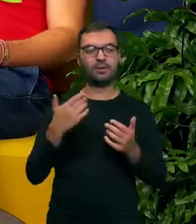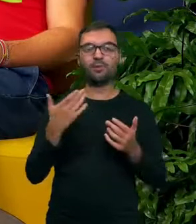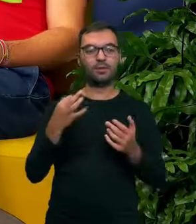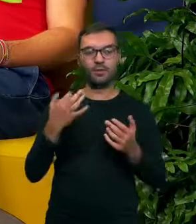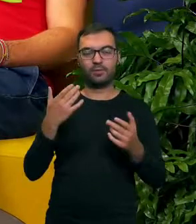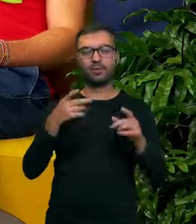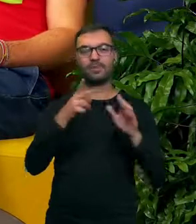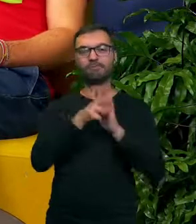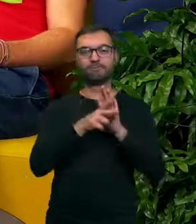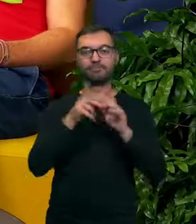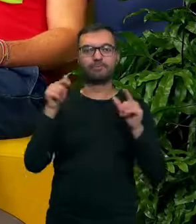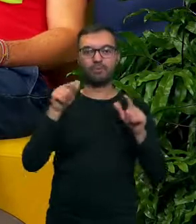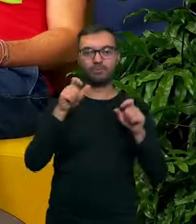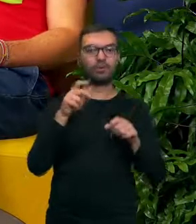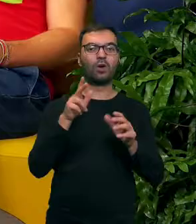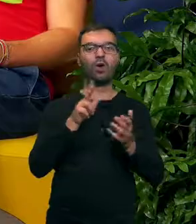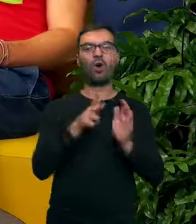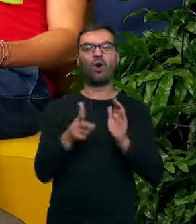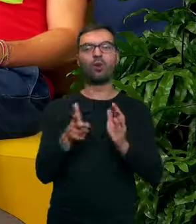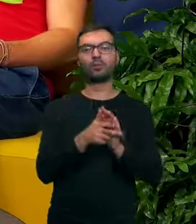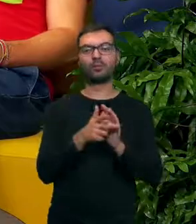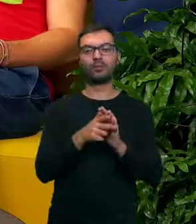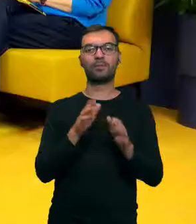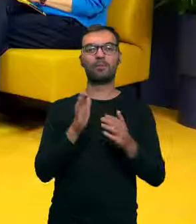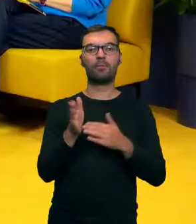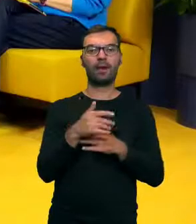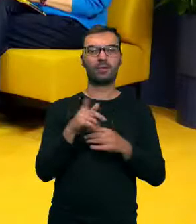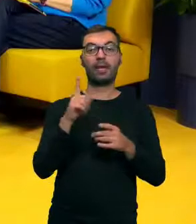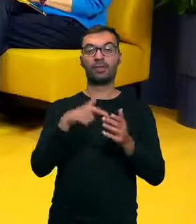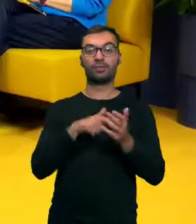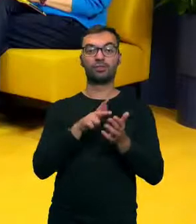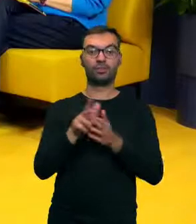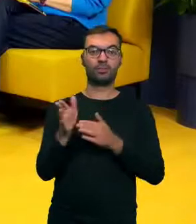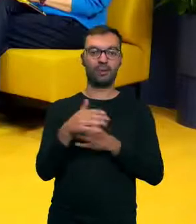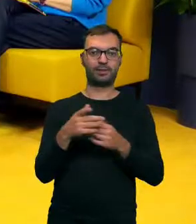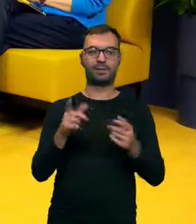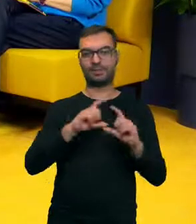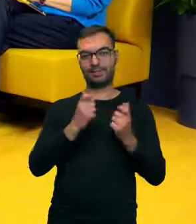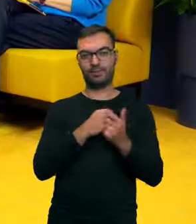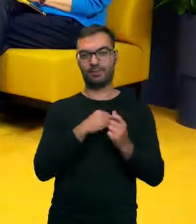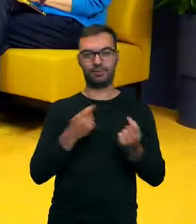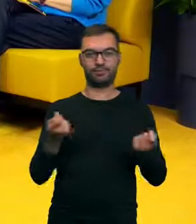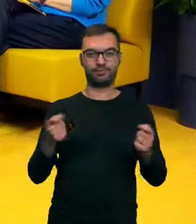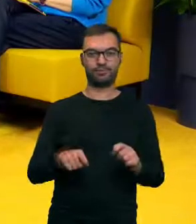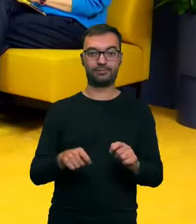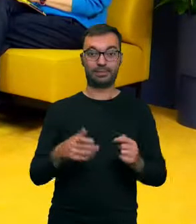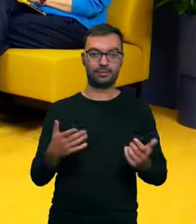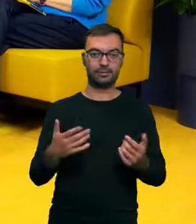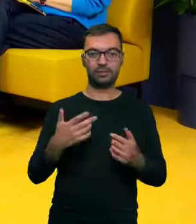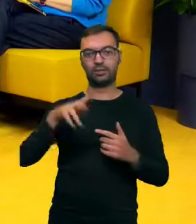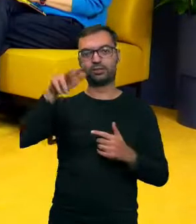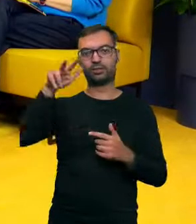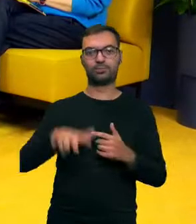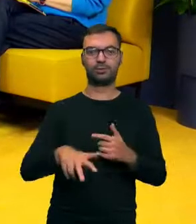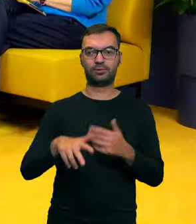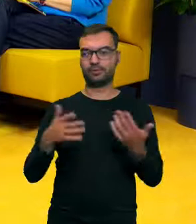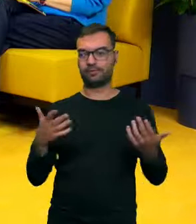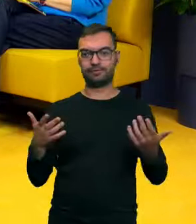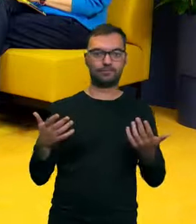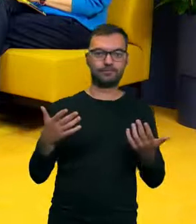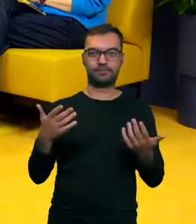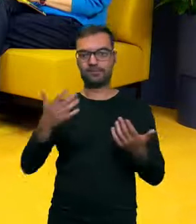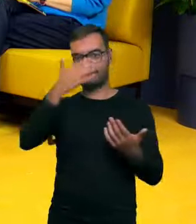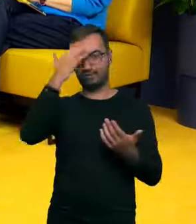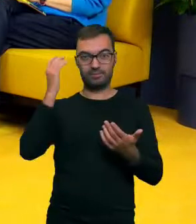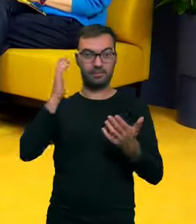zdjęcia zacząć 18 marca, a 13 marca się zaczął lockdown w Polsce. No i przez te mniej więcej 3 miesiące właściwie nie wiadomo było,